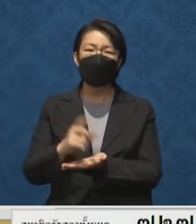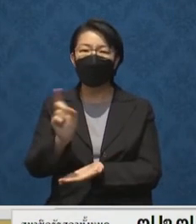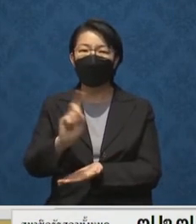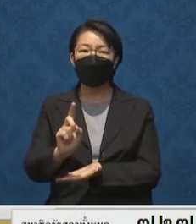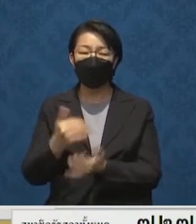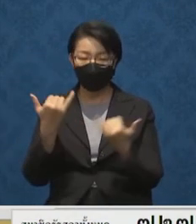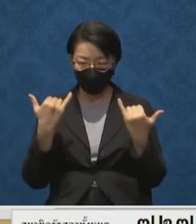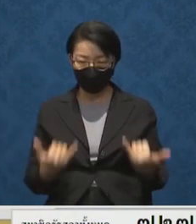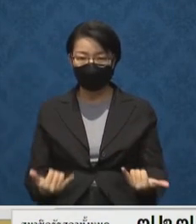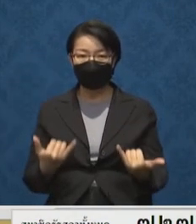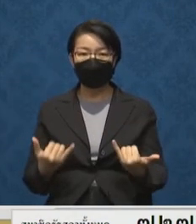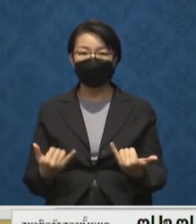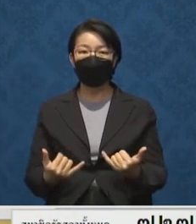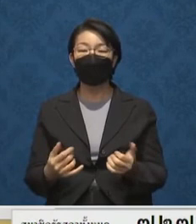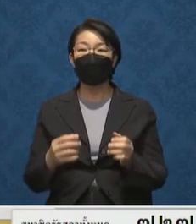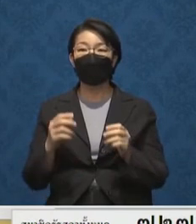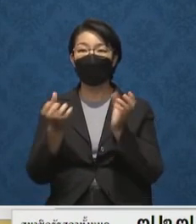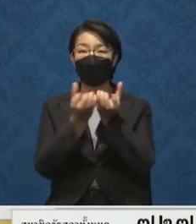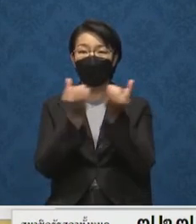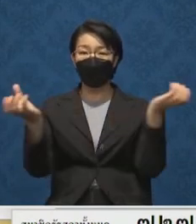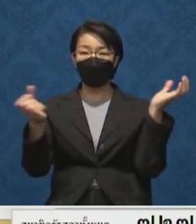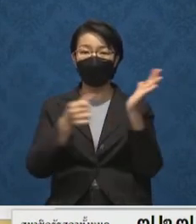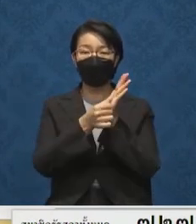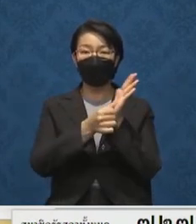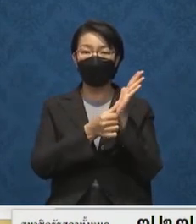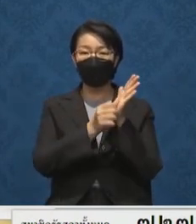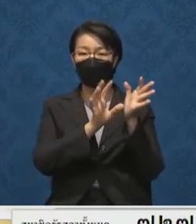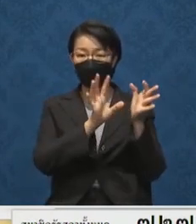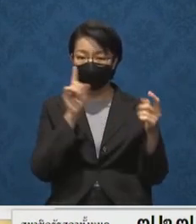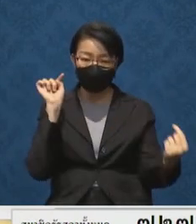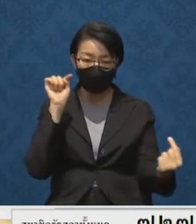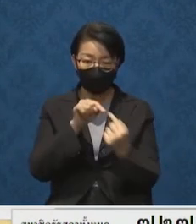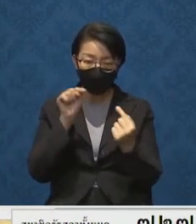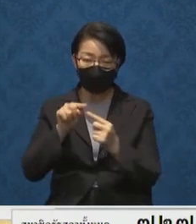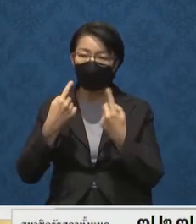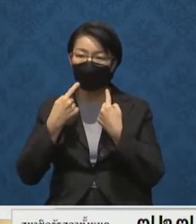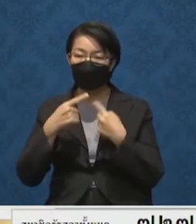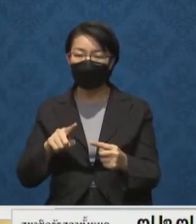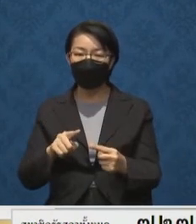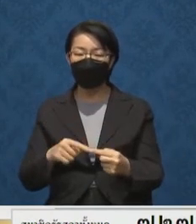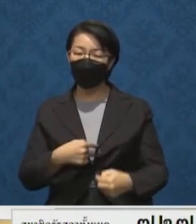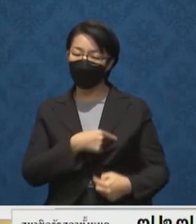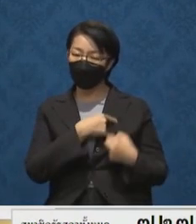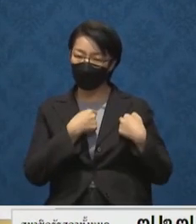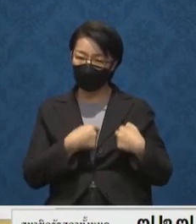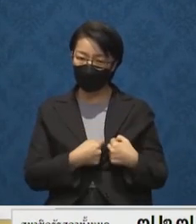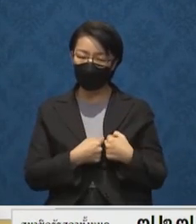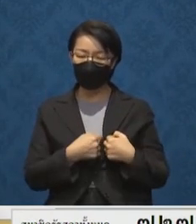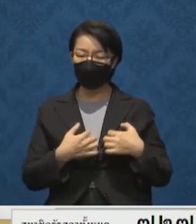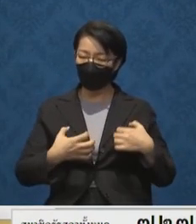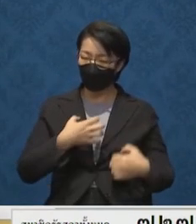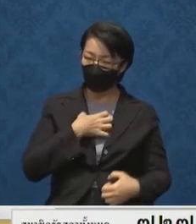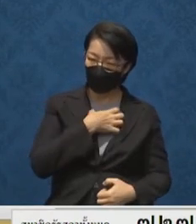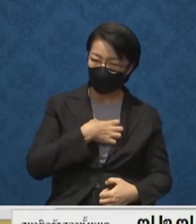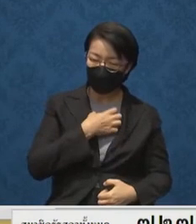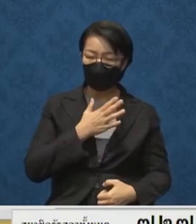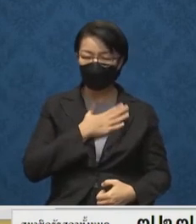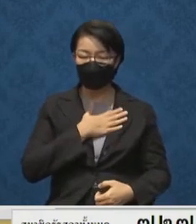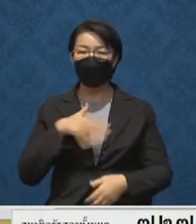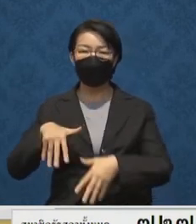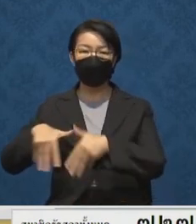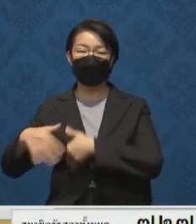วันนี้เนี่การแ้ไขนมุนมัจะตอบโจทุกอย่างที่ครางแครงใจผมและประชาชนครับท่านมา